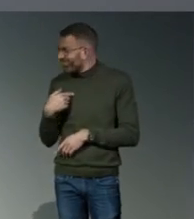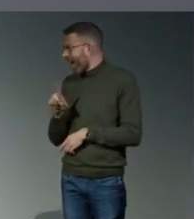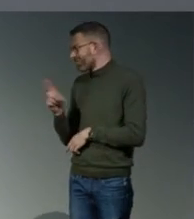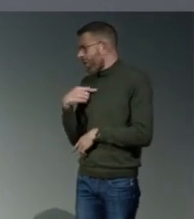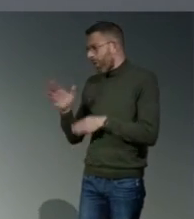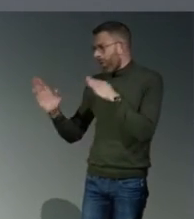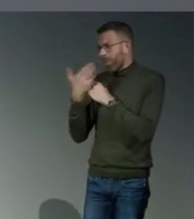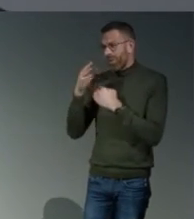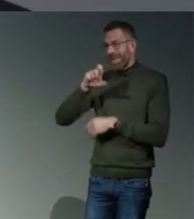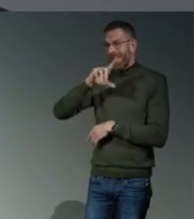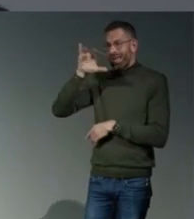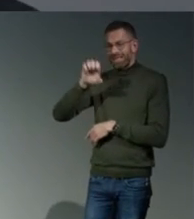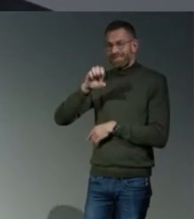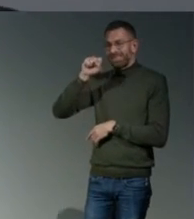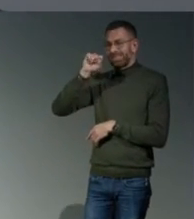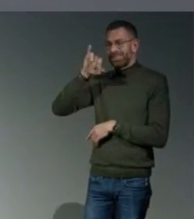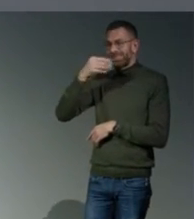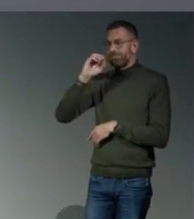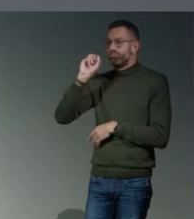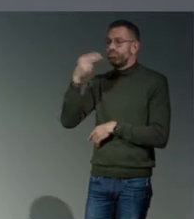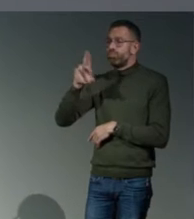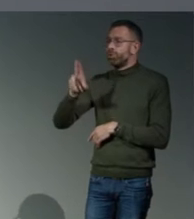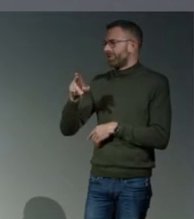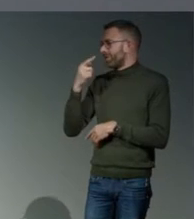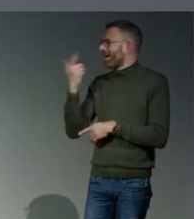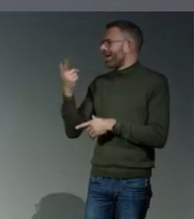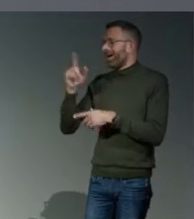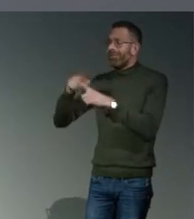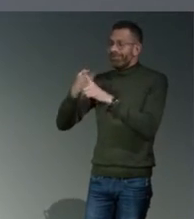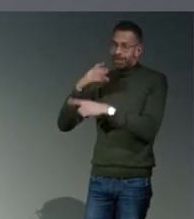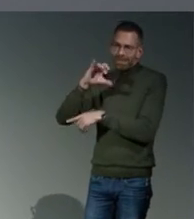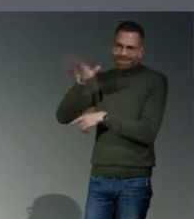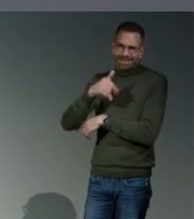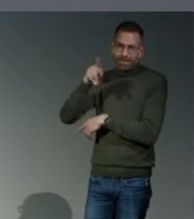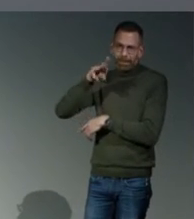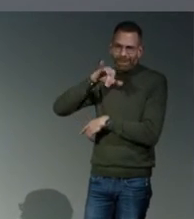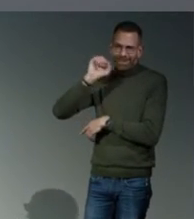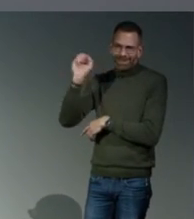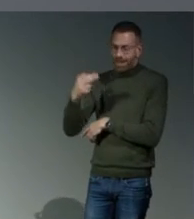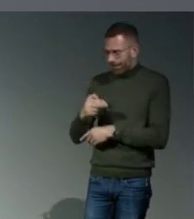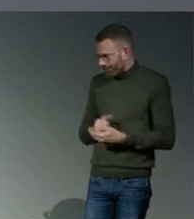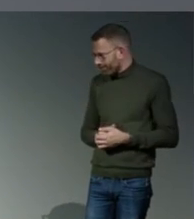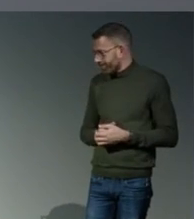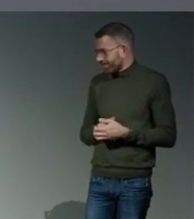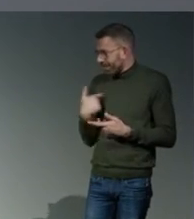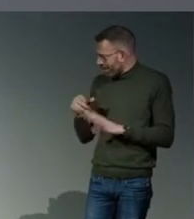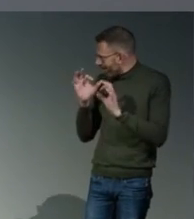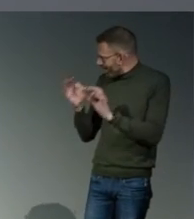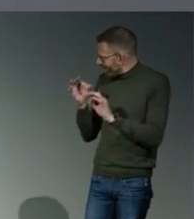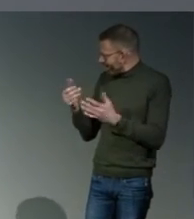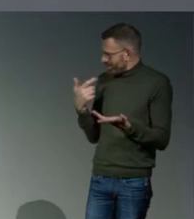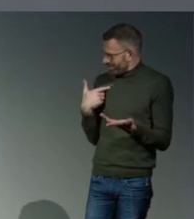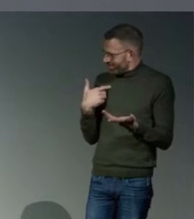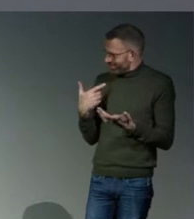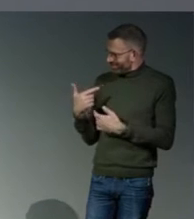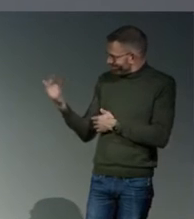moi. Et donc, enfin, qu'à Cyprien, le film dont j'ai vu la bande-annonce 1000 fois, grâce à vous, merci. Mais justement, je voulais bien savoir, pendant que